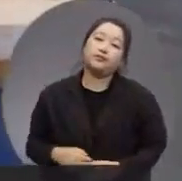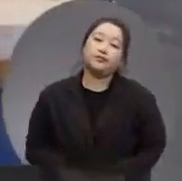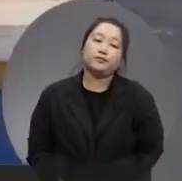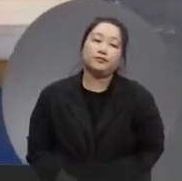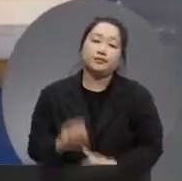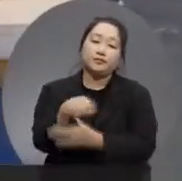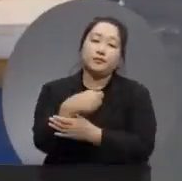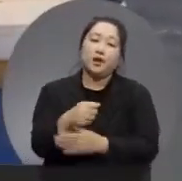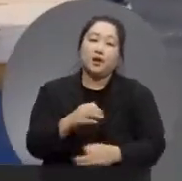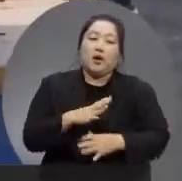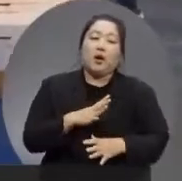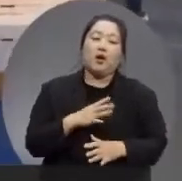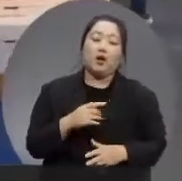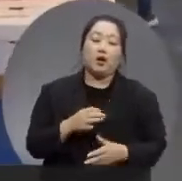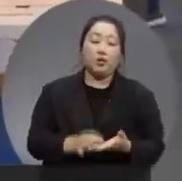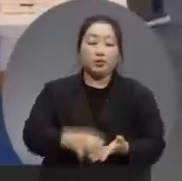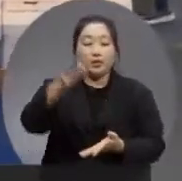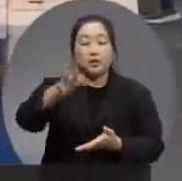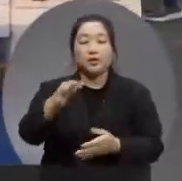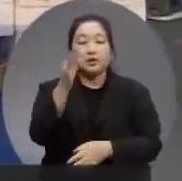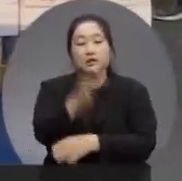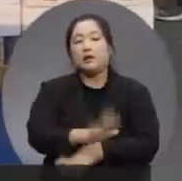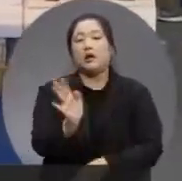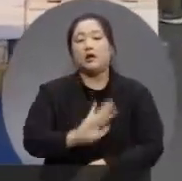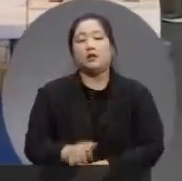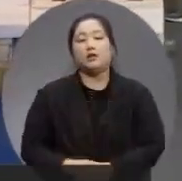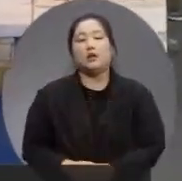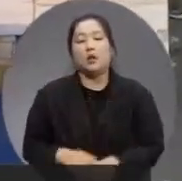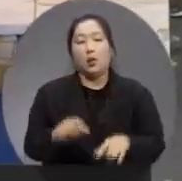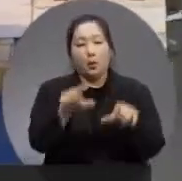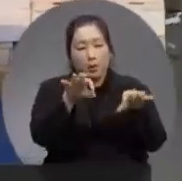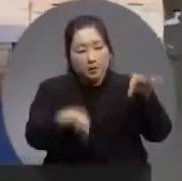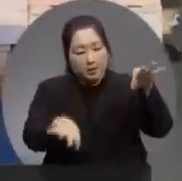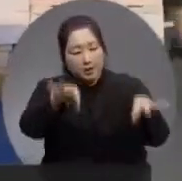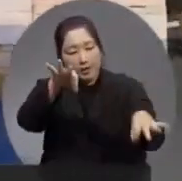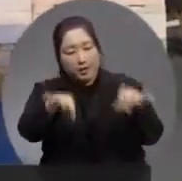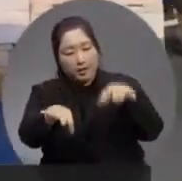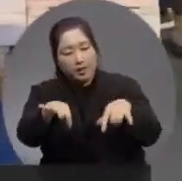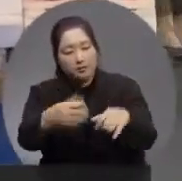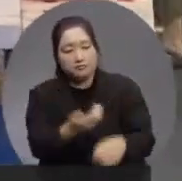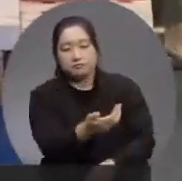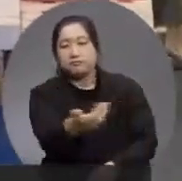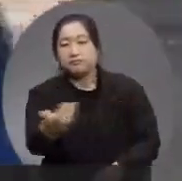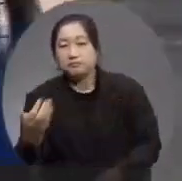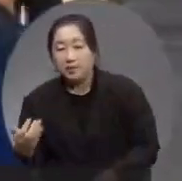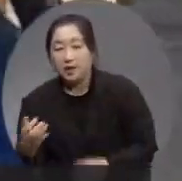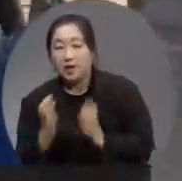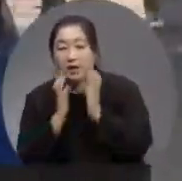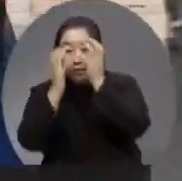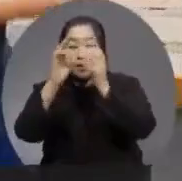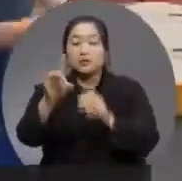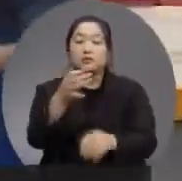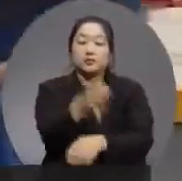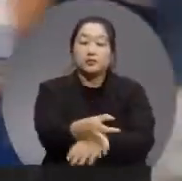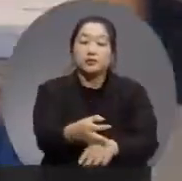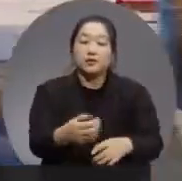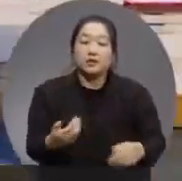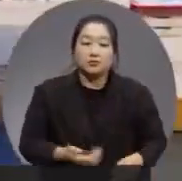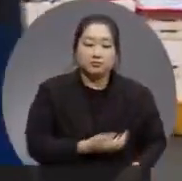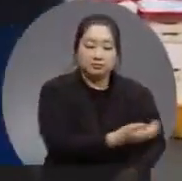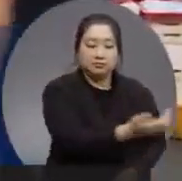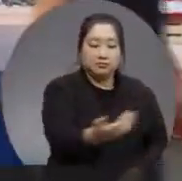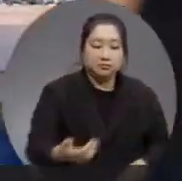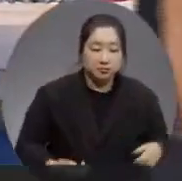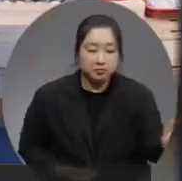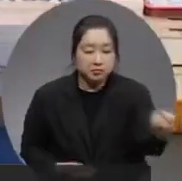너무 비싸갖고 얼른 안 사게 되고 고르게 되고 다녀보게 되더라고요. 양배추 하나 사는데도 몇 바퀴 한